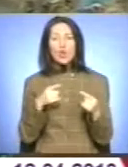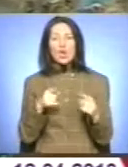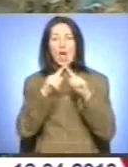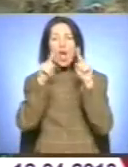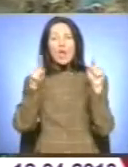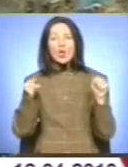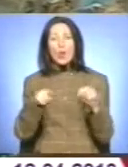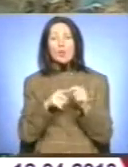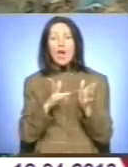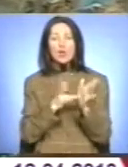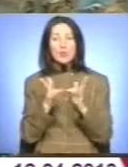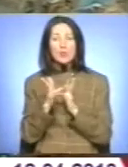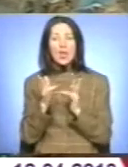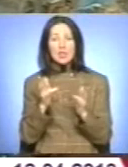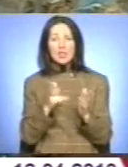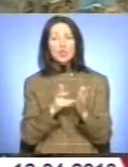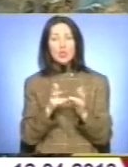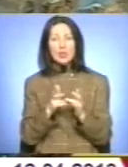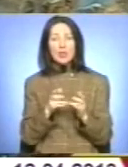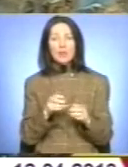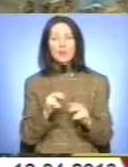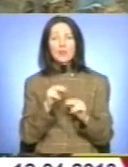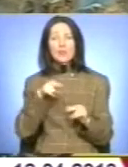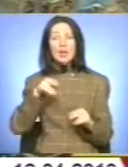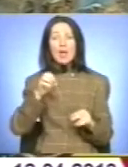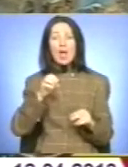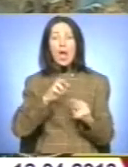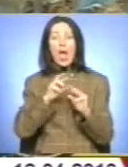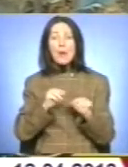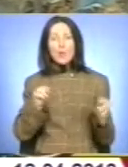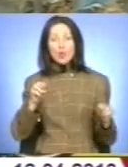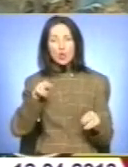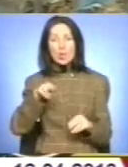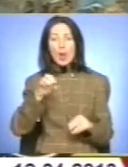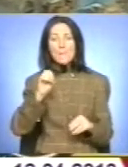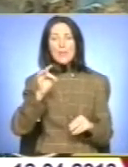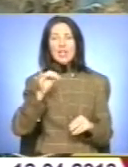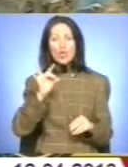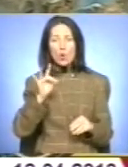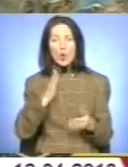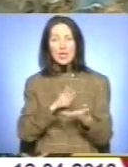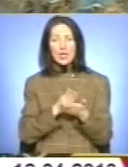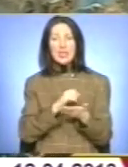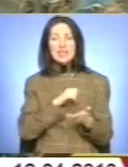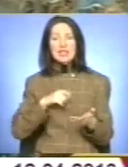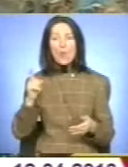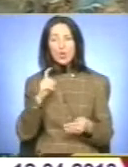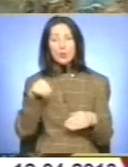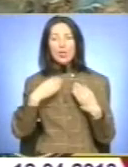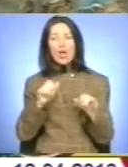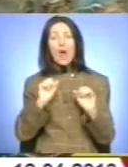Апостол Петро є, сам Господь дав йому владу над цією церквою, бути його